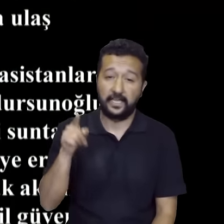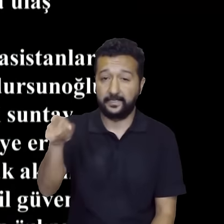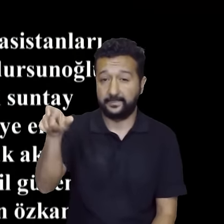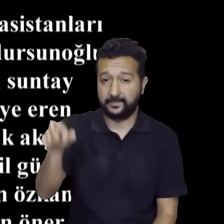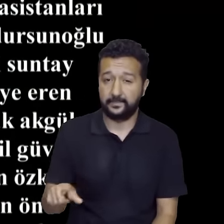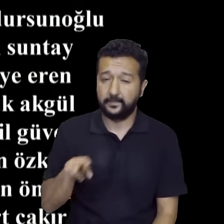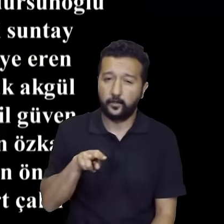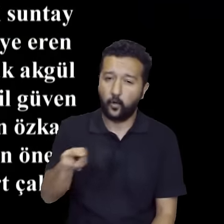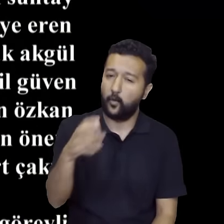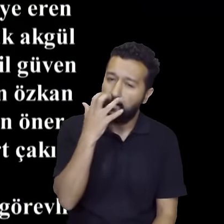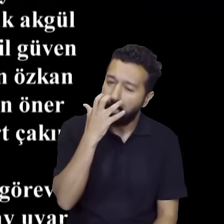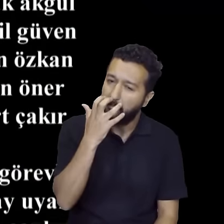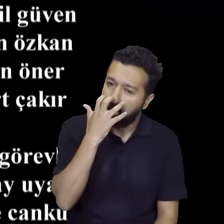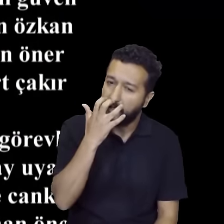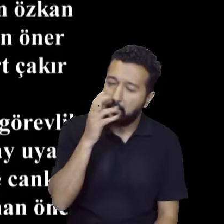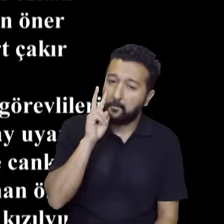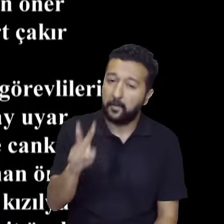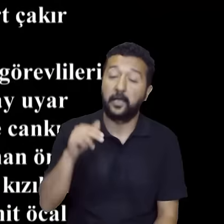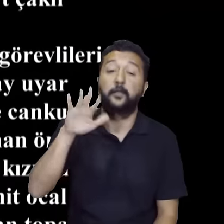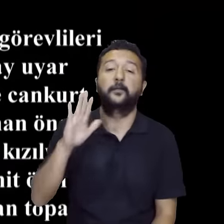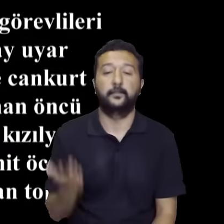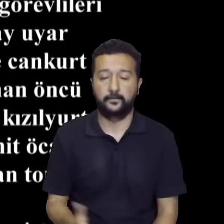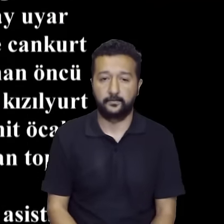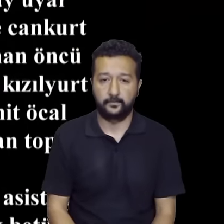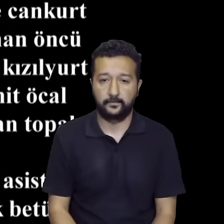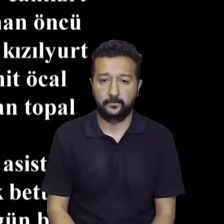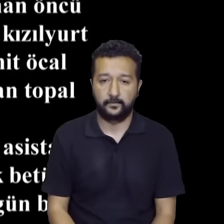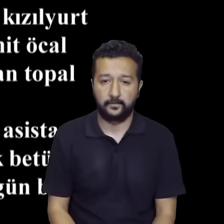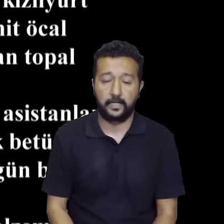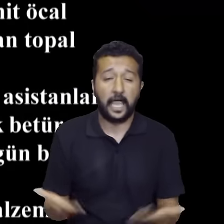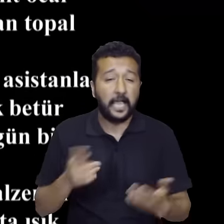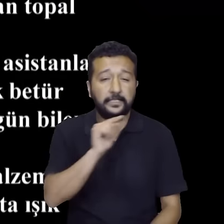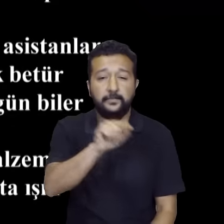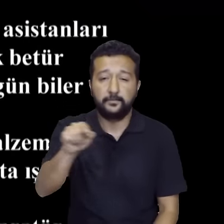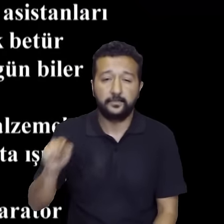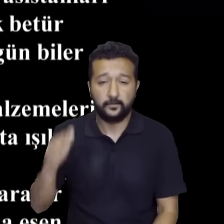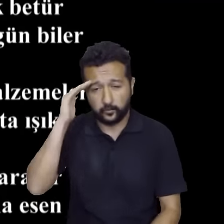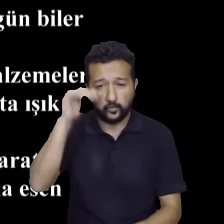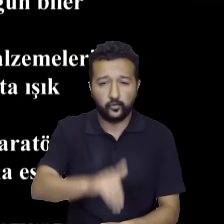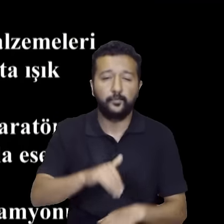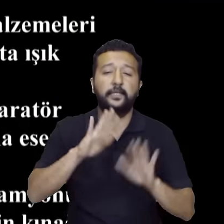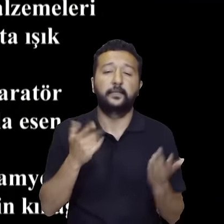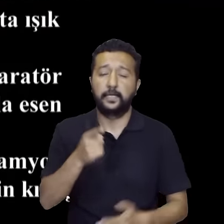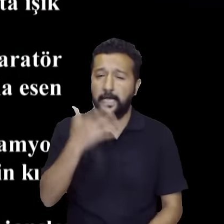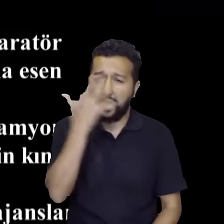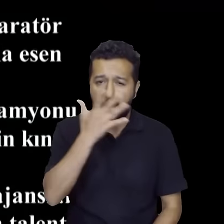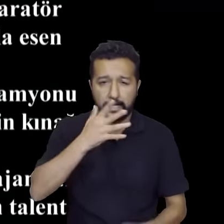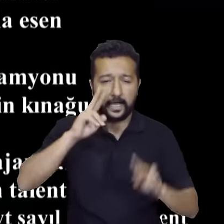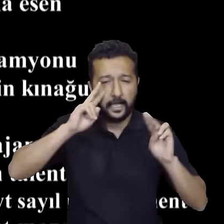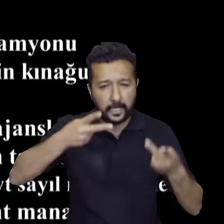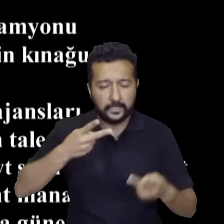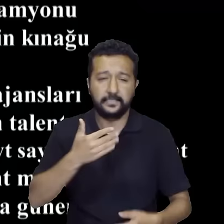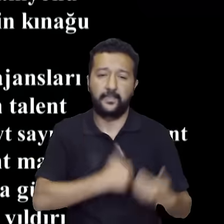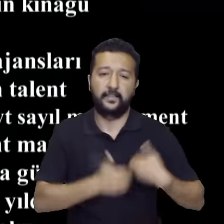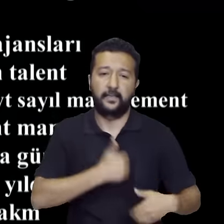Yaman, Şener Cengiz Bozkurt, İlyas Bülent Şakrak, Ayşen Mehtap Bayri, İhsan Deniz Orak, Şevket Veysel Diker, Hulusi